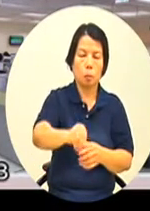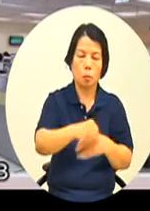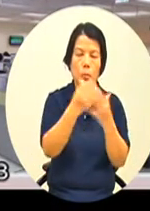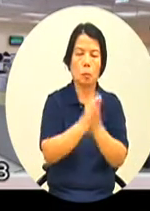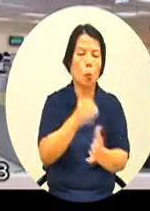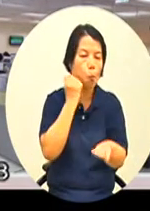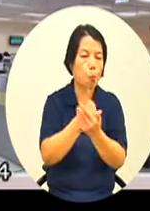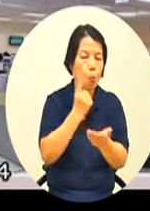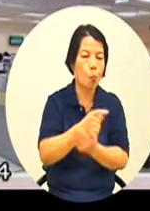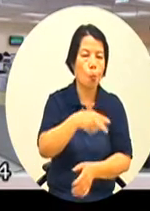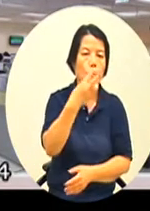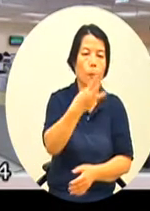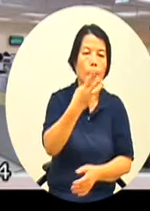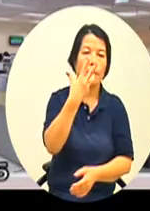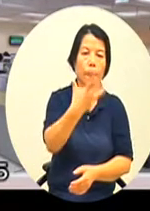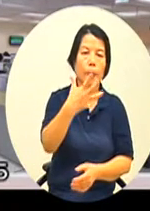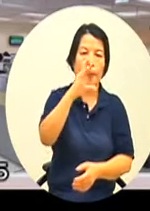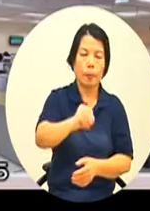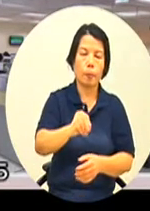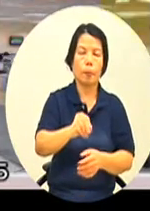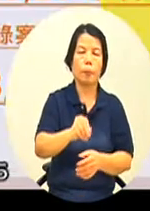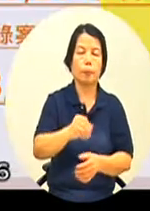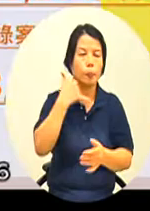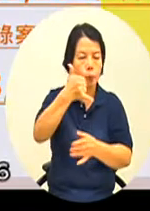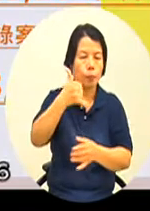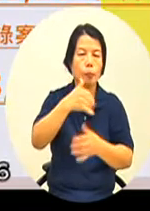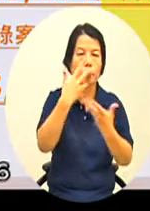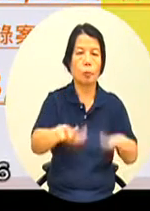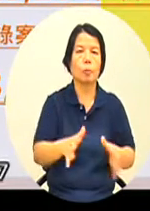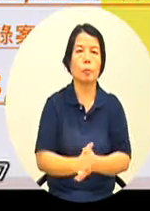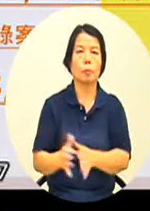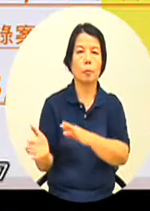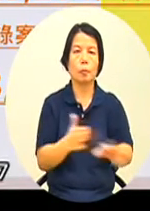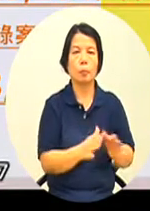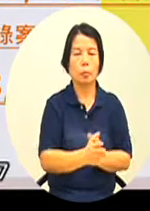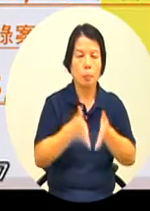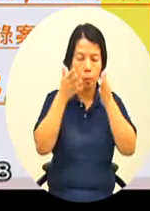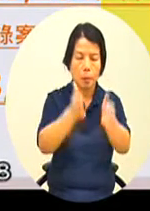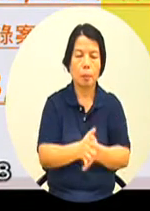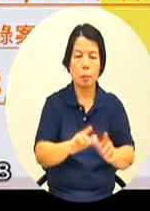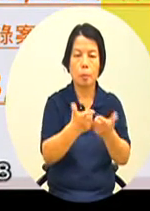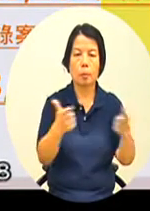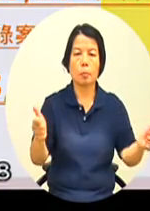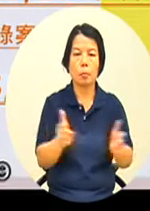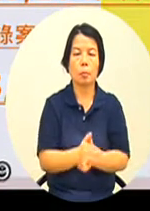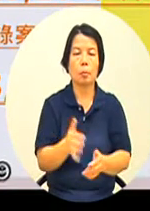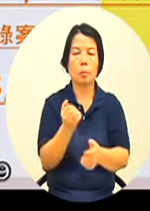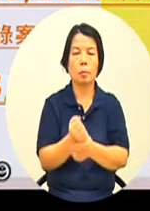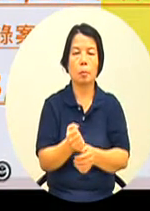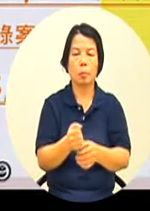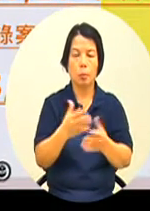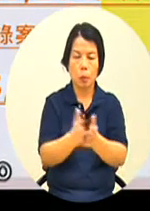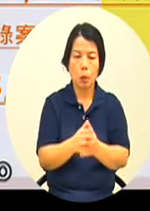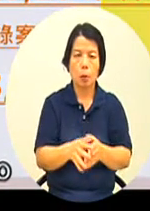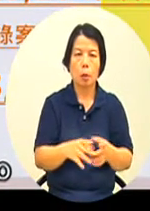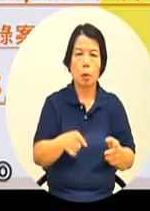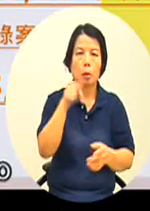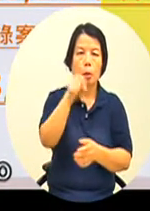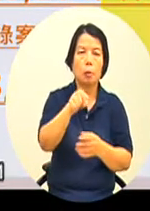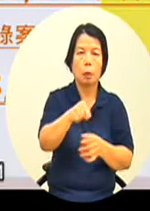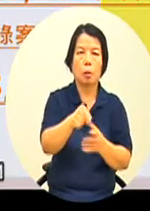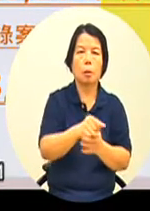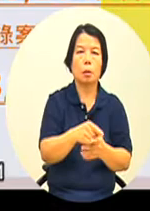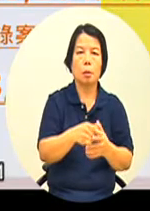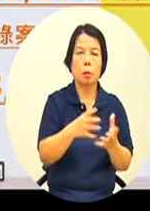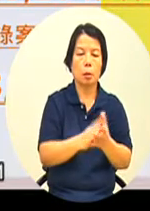达8万多通。针对多元服务功能，我们设置了高雄一指东手机